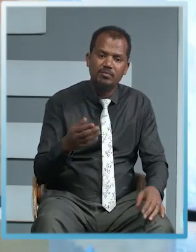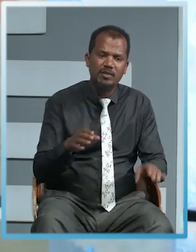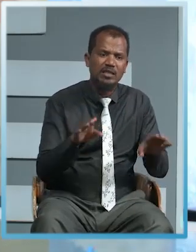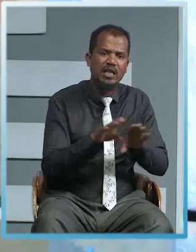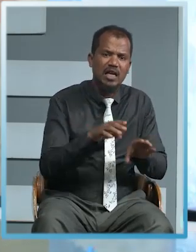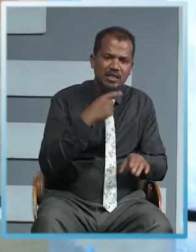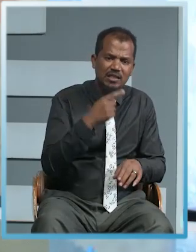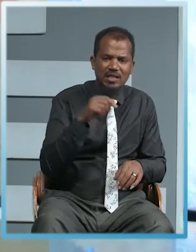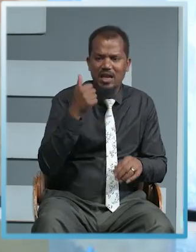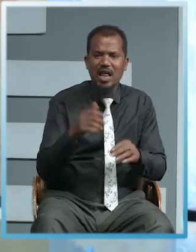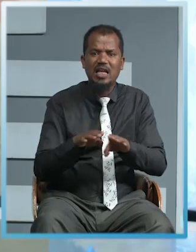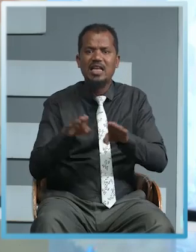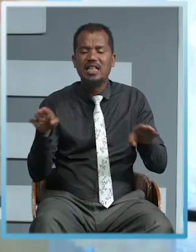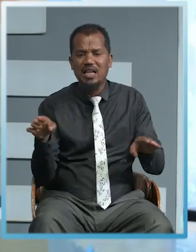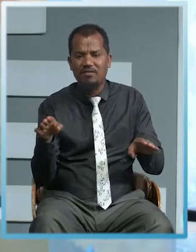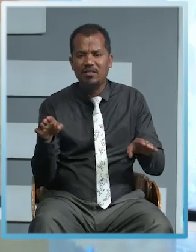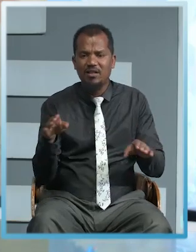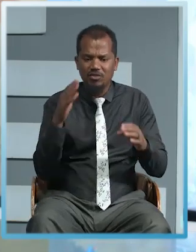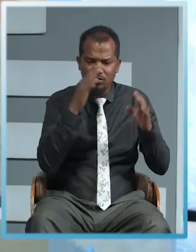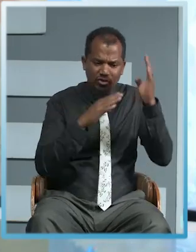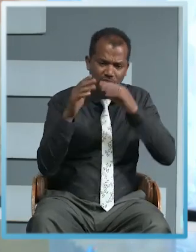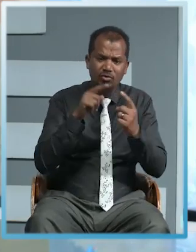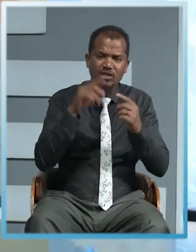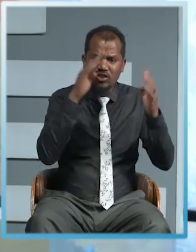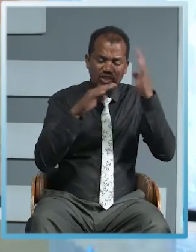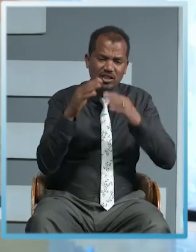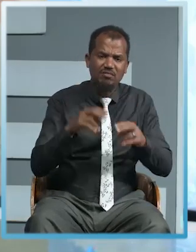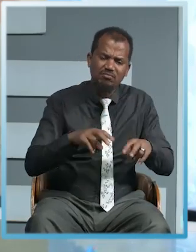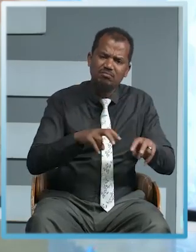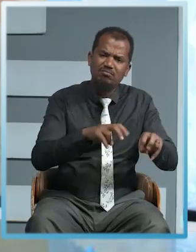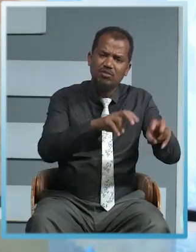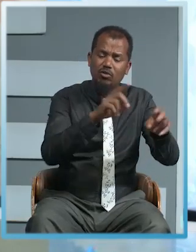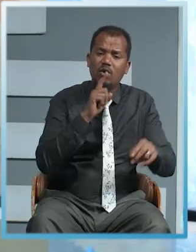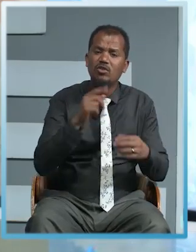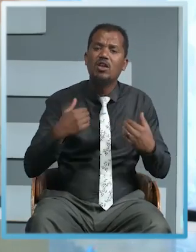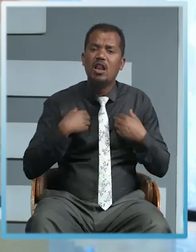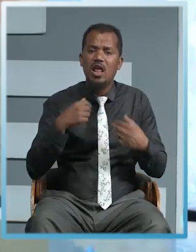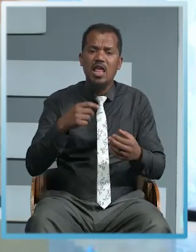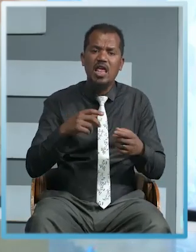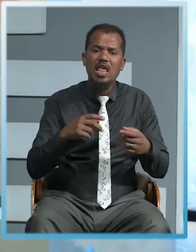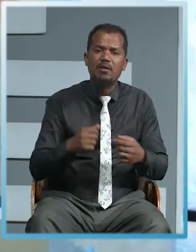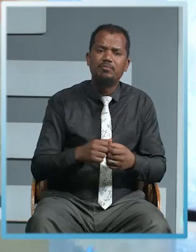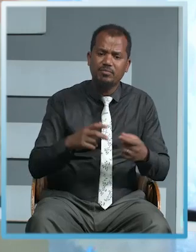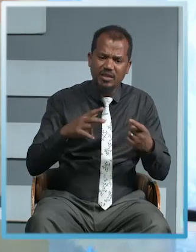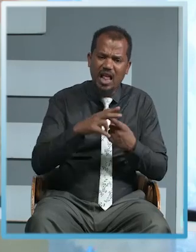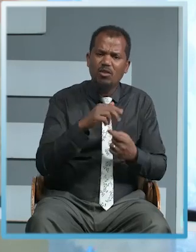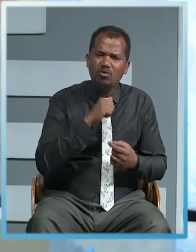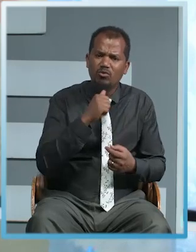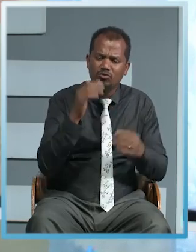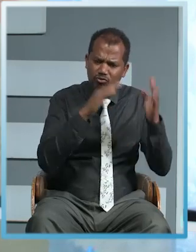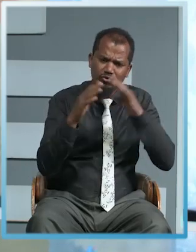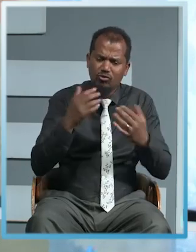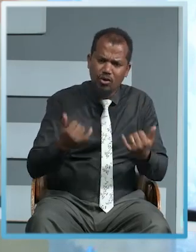زغانو سنن ليلا نغر يتكفته كچغر ود چغر ستيل يهدن نو يالنا يالتقاچو چغروچ اهونم